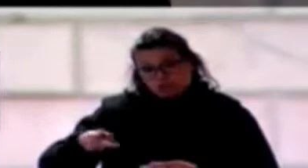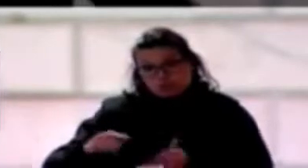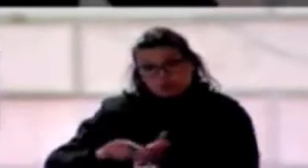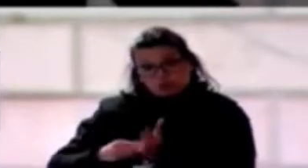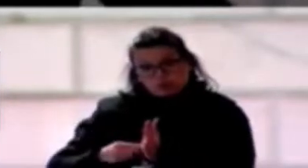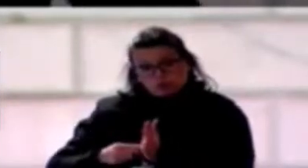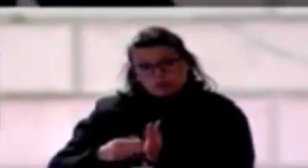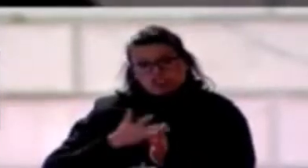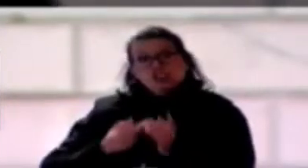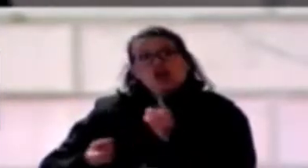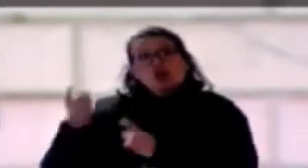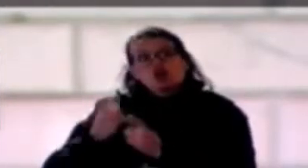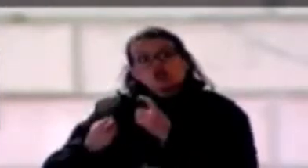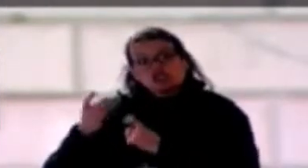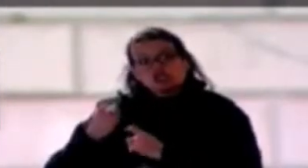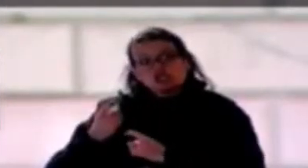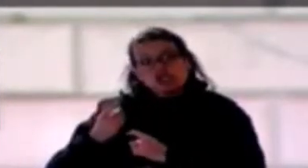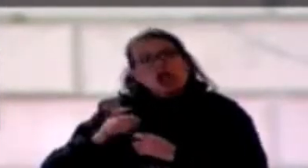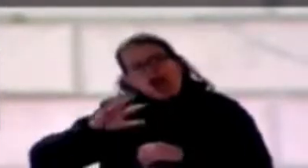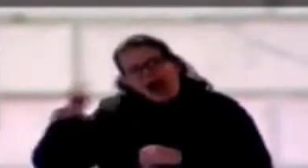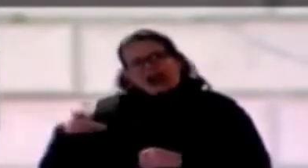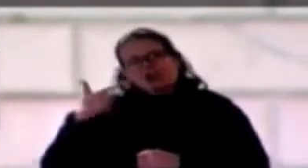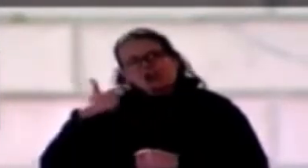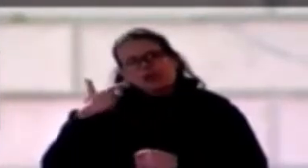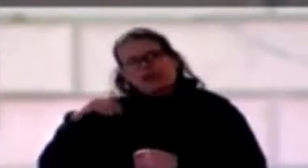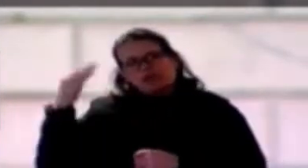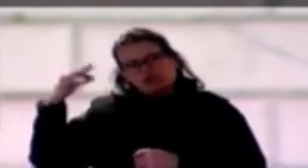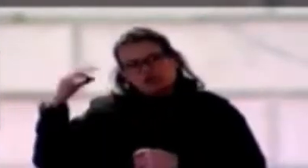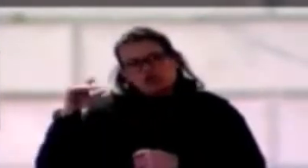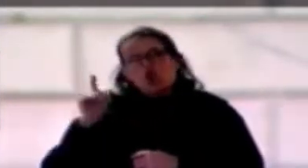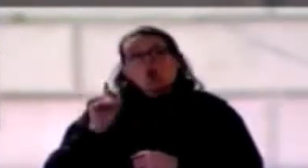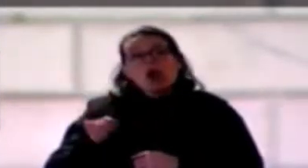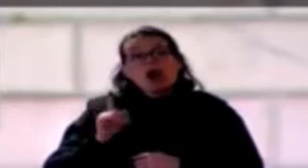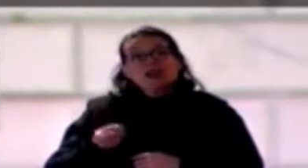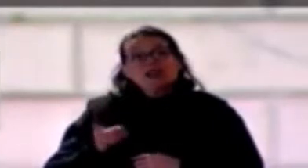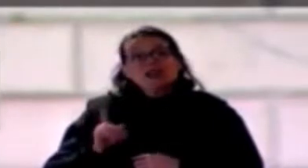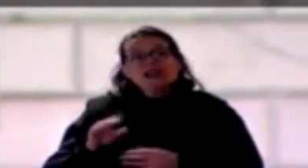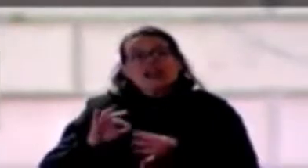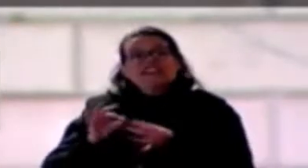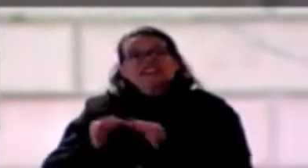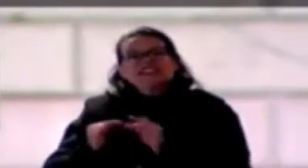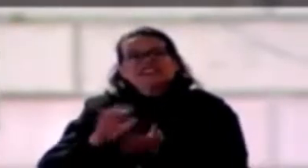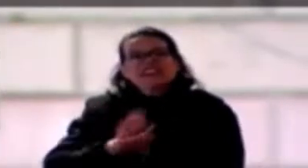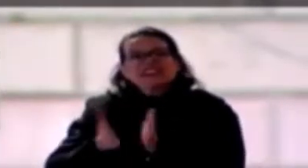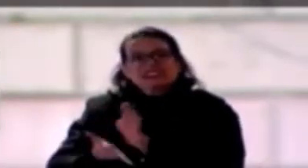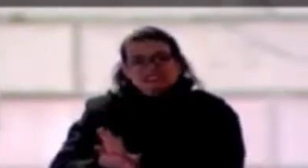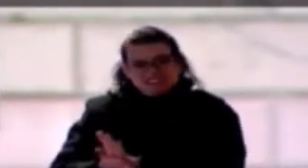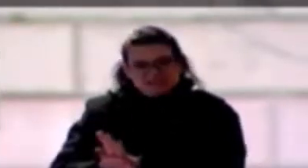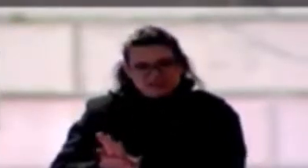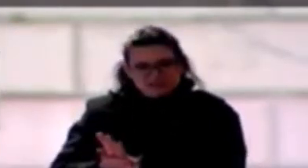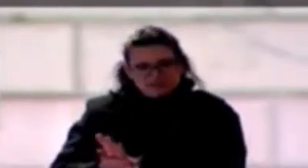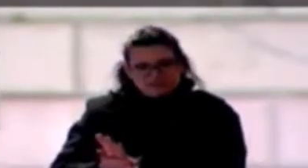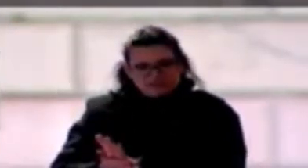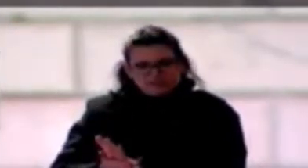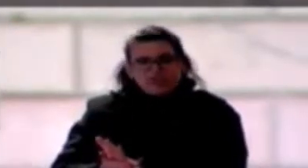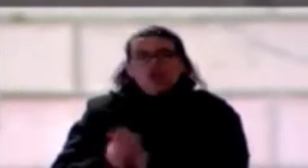un altro peccato originale, quella trattativa per la quale è stata sacrificata la vita di